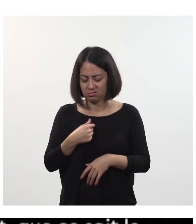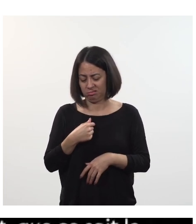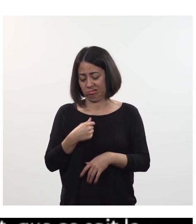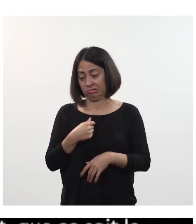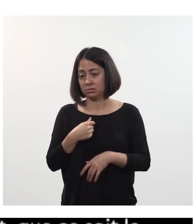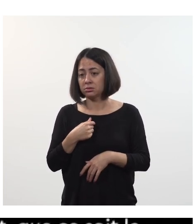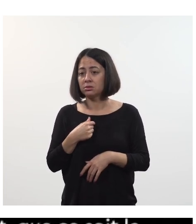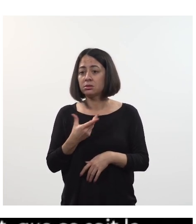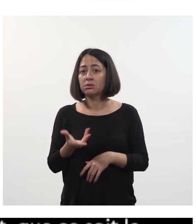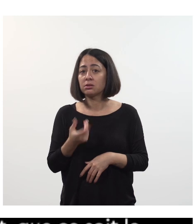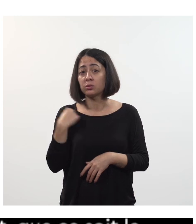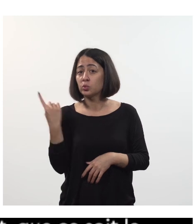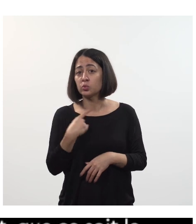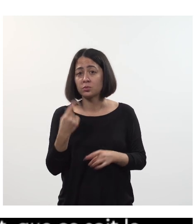puis,